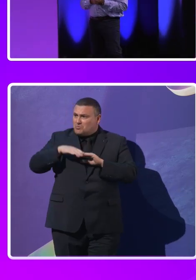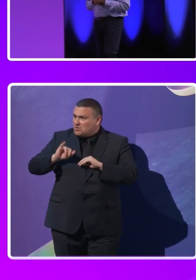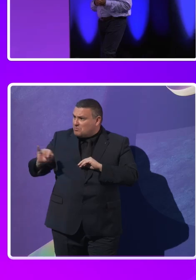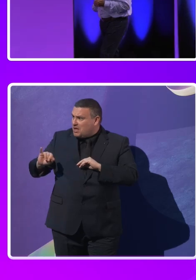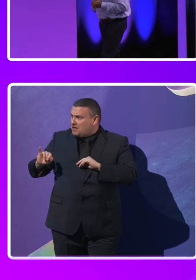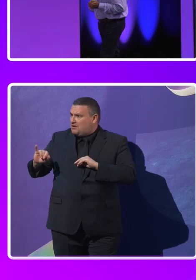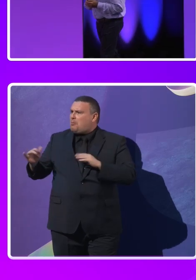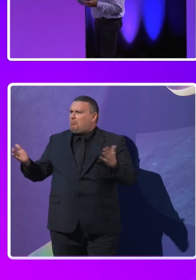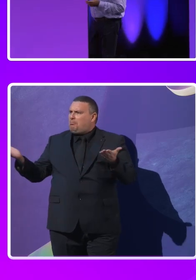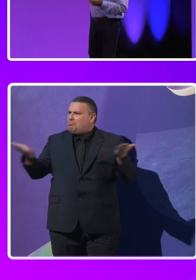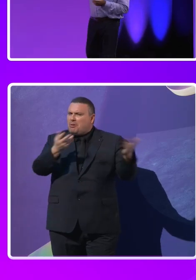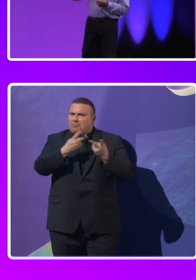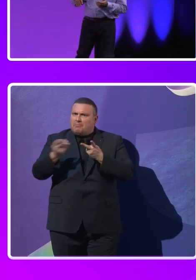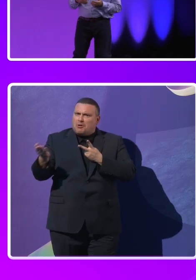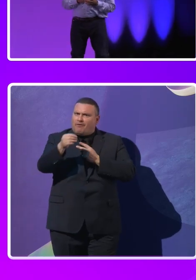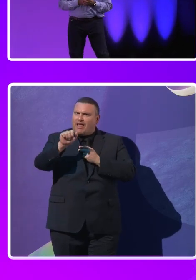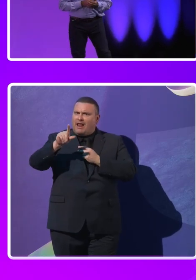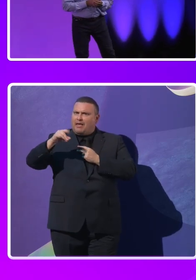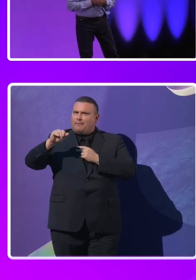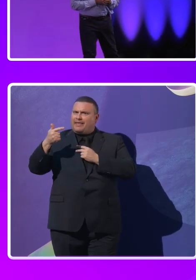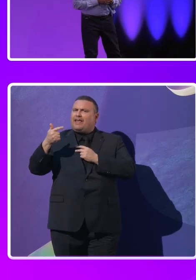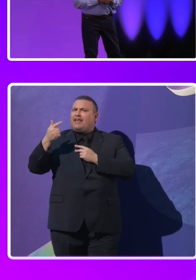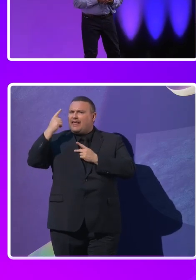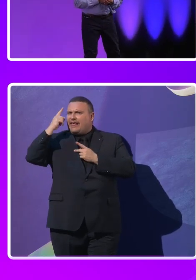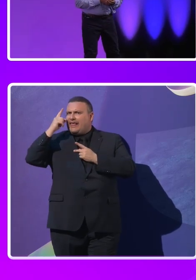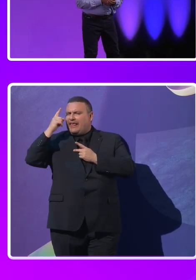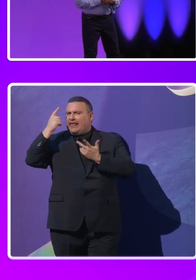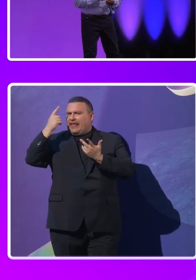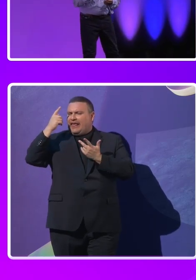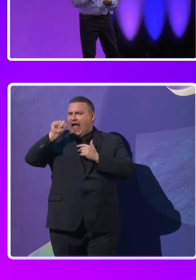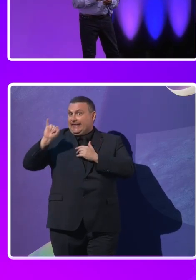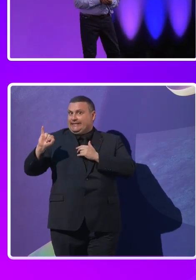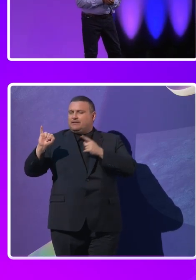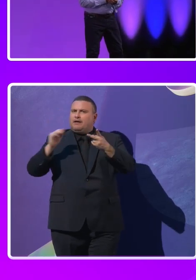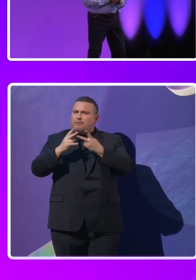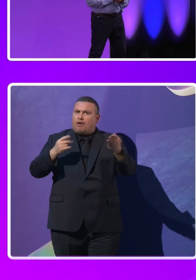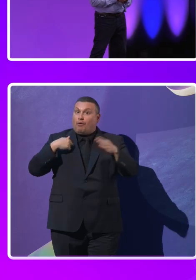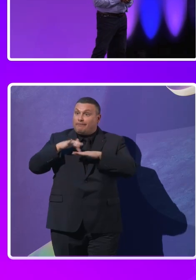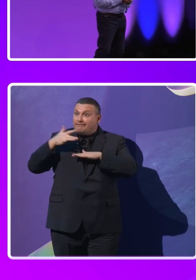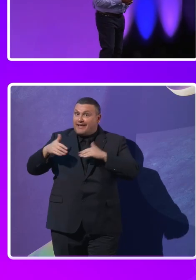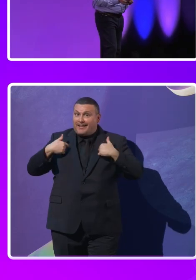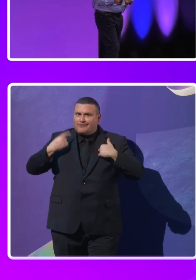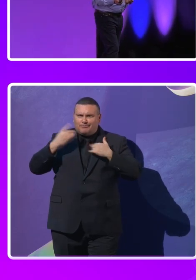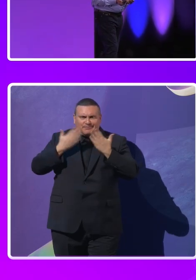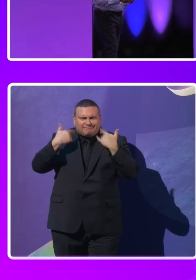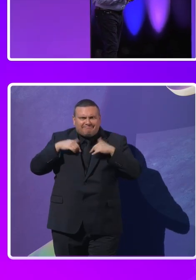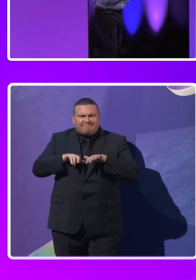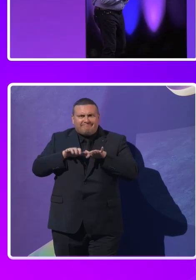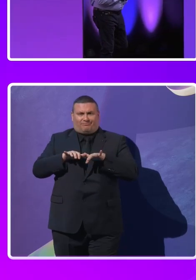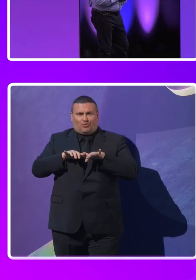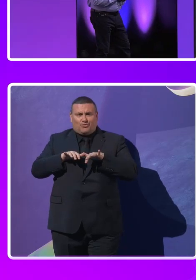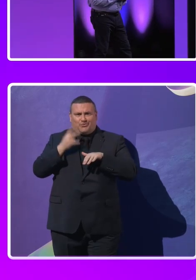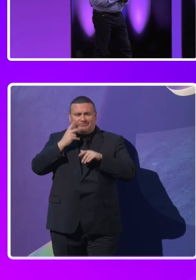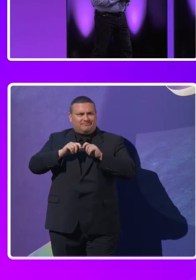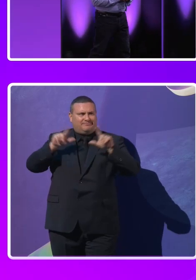sperimentazioni penso che sia facilissimo capire come tutte queste cose siano vere Noi l'abbiamo sperimentato di prima mano e il caso che vi